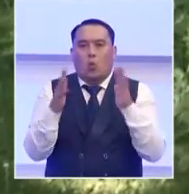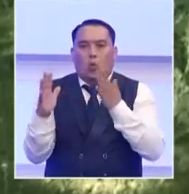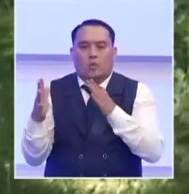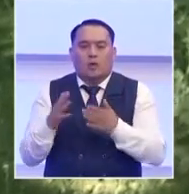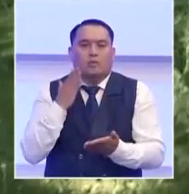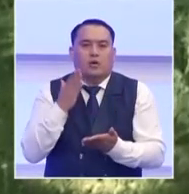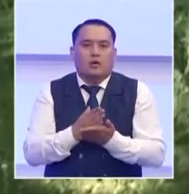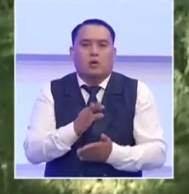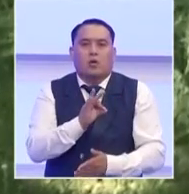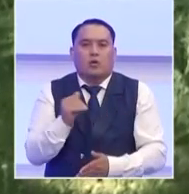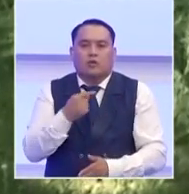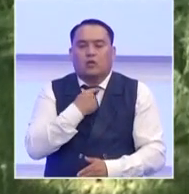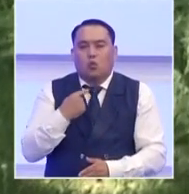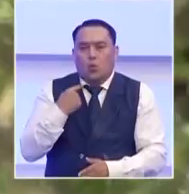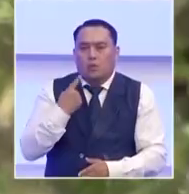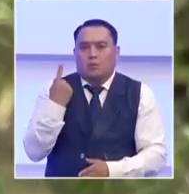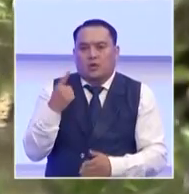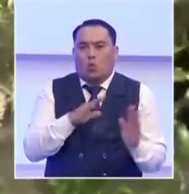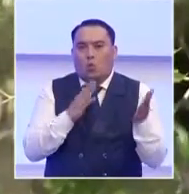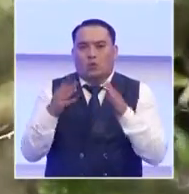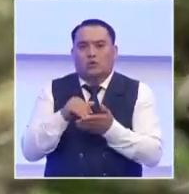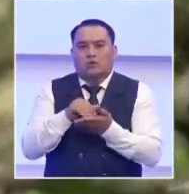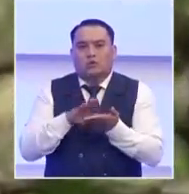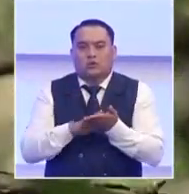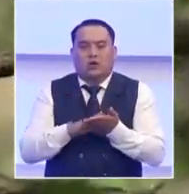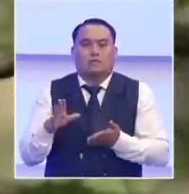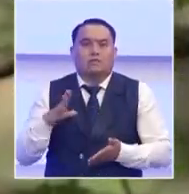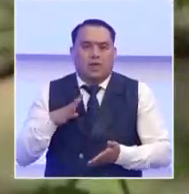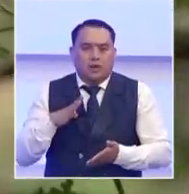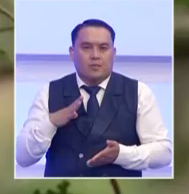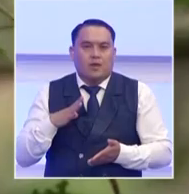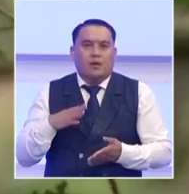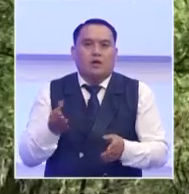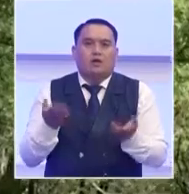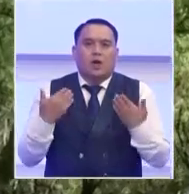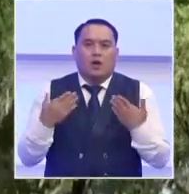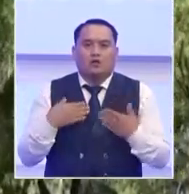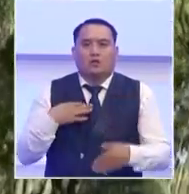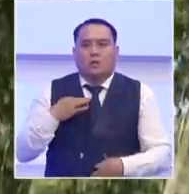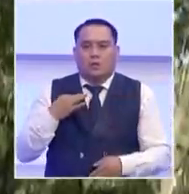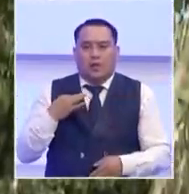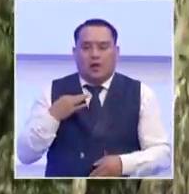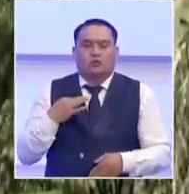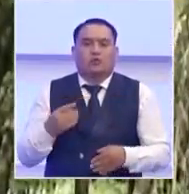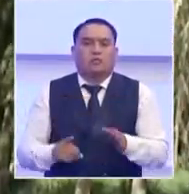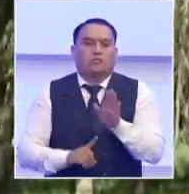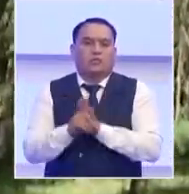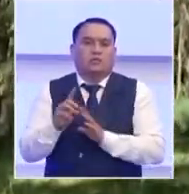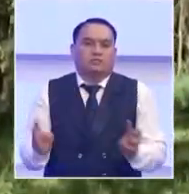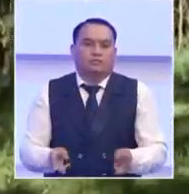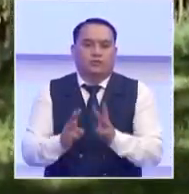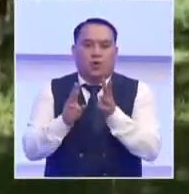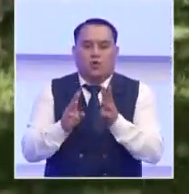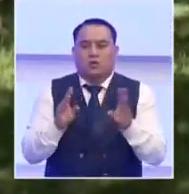ақпарға сәйкес биыл Талдықорғанда бір орман өрті тіркелген. Оқыс оқиғаға тынығушылар жауапсыздығы негіз болған. Осыған байланысты өрт